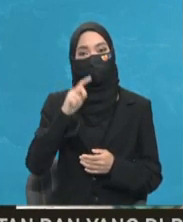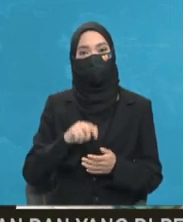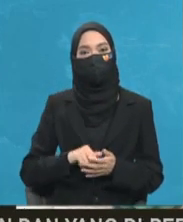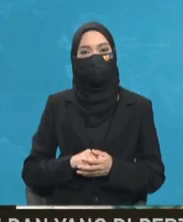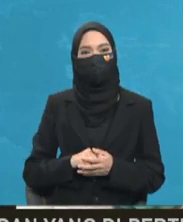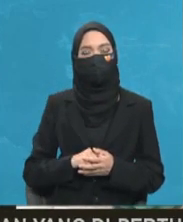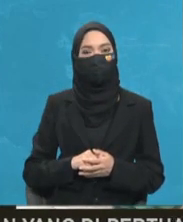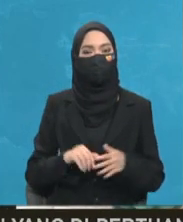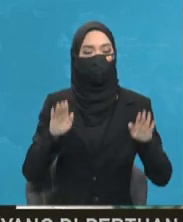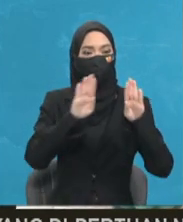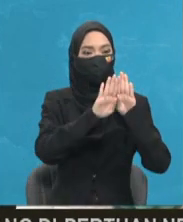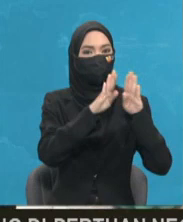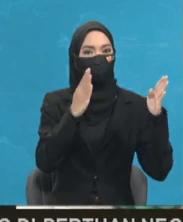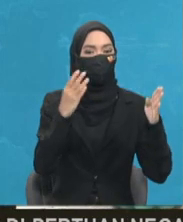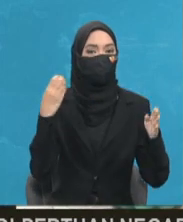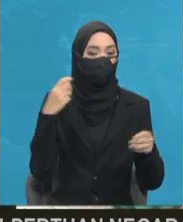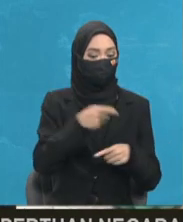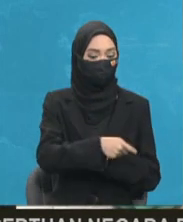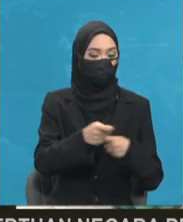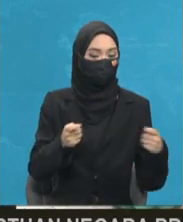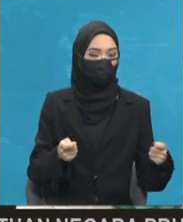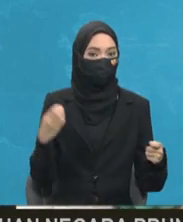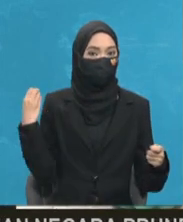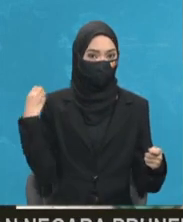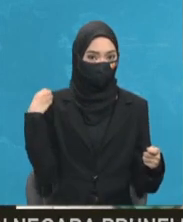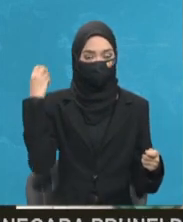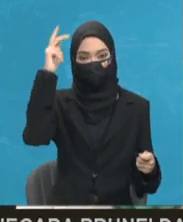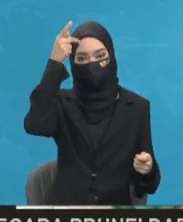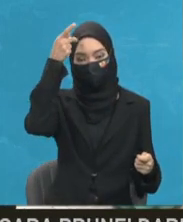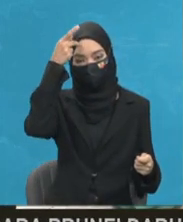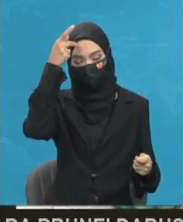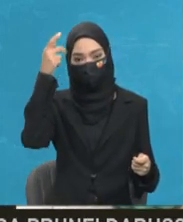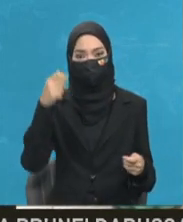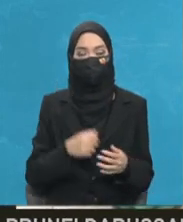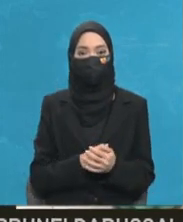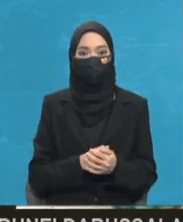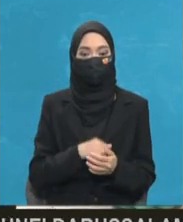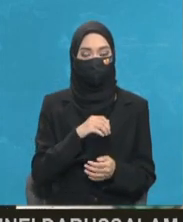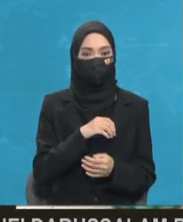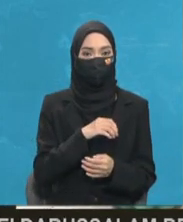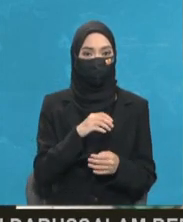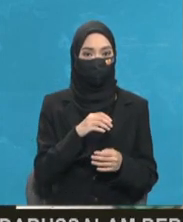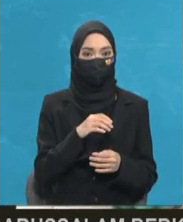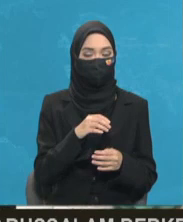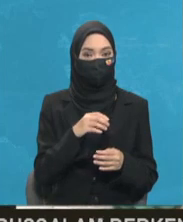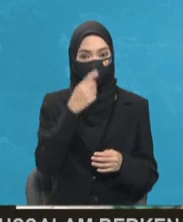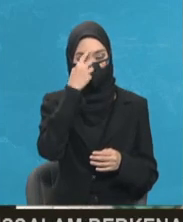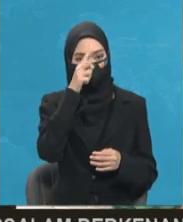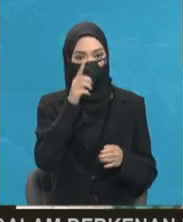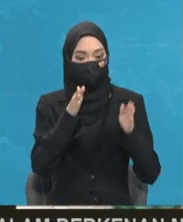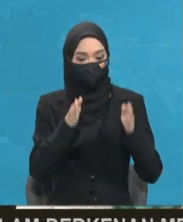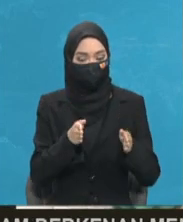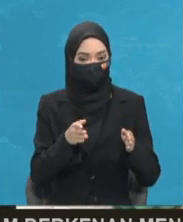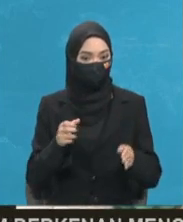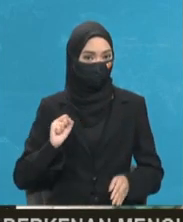pembukaan pejabat-pejabat kerajaan bagi pegawai dan kaki tangan yang telah melengkapkan vaksinasi